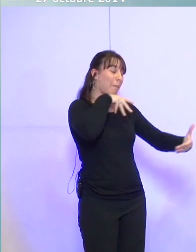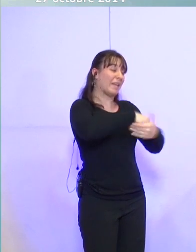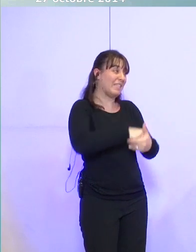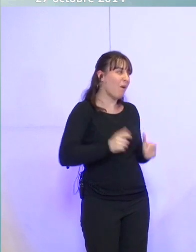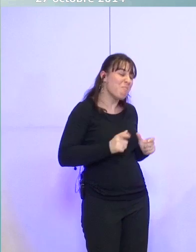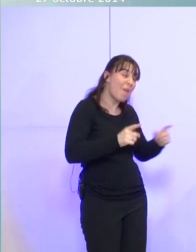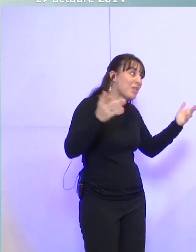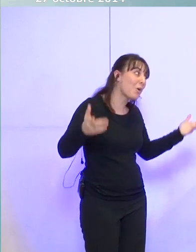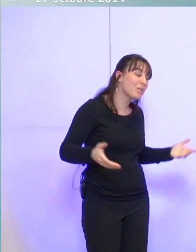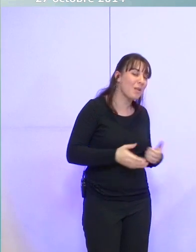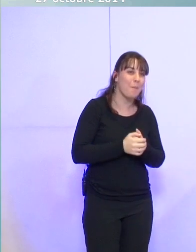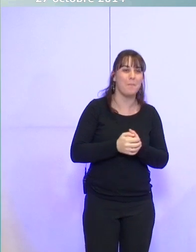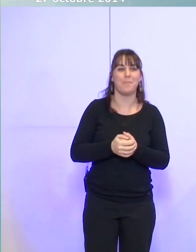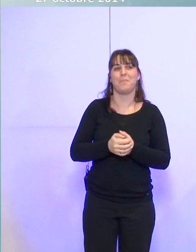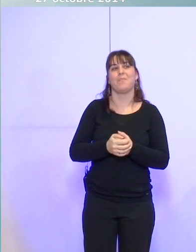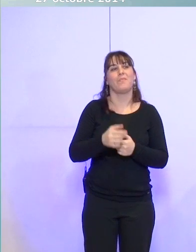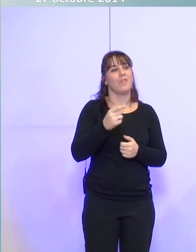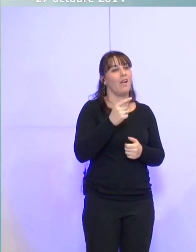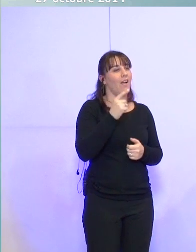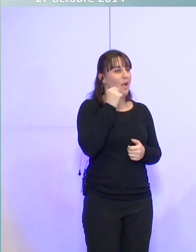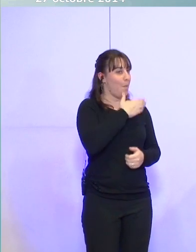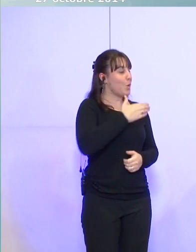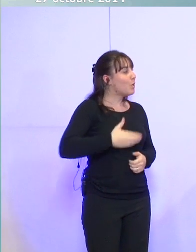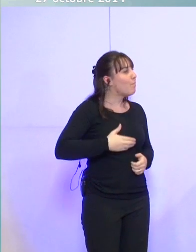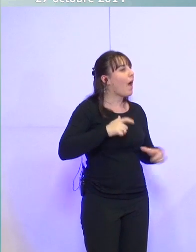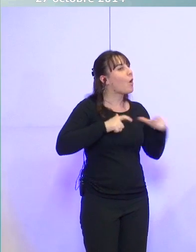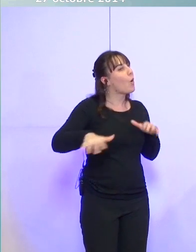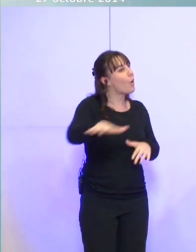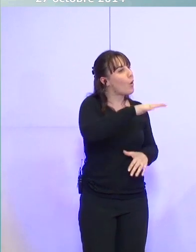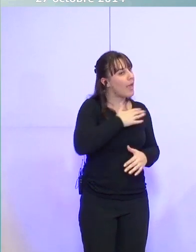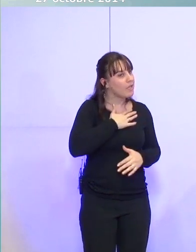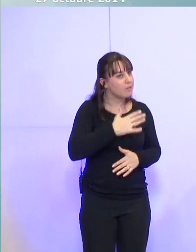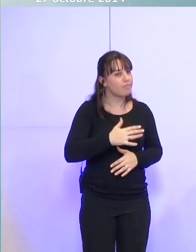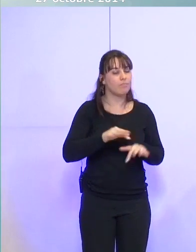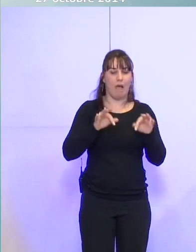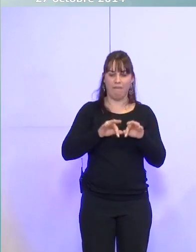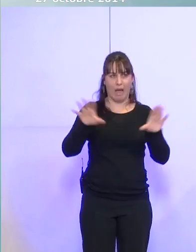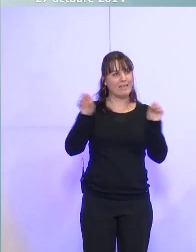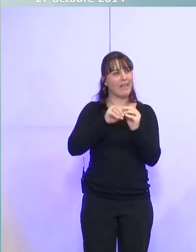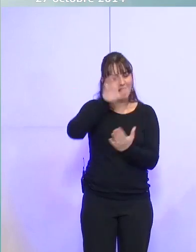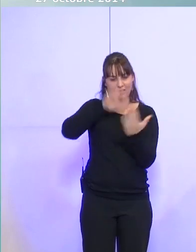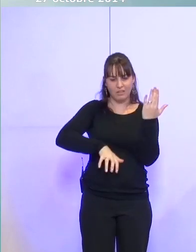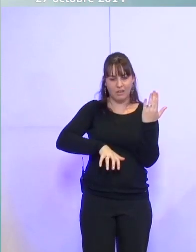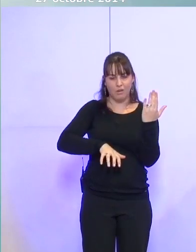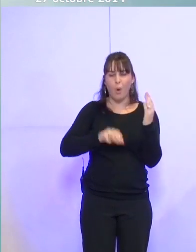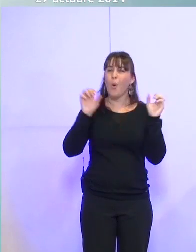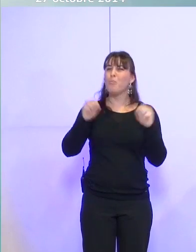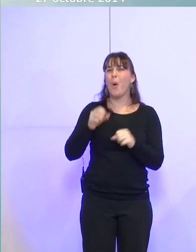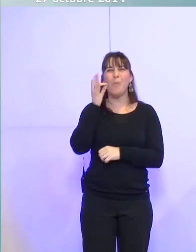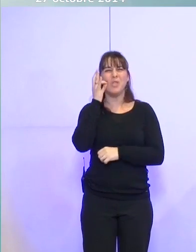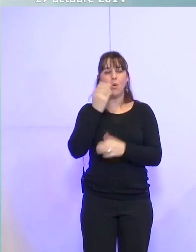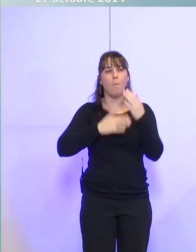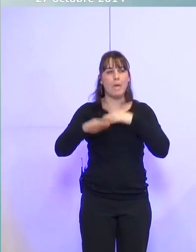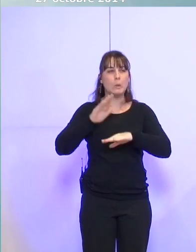Pas de chance, hein. Monsieur le maire, mes chers collègues, cette note de synthèse anodine en apparence est révélatrice de l'état